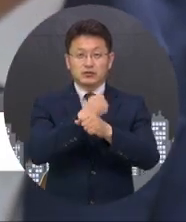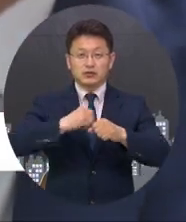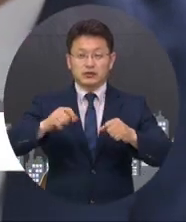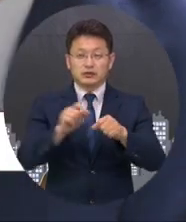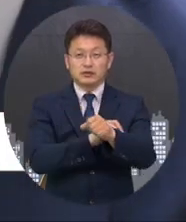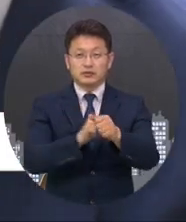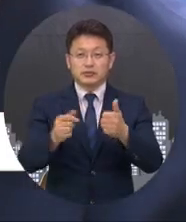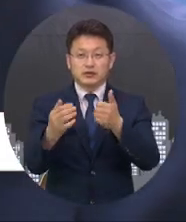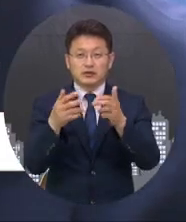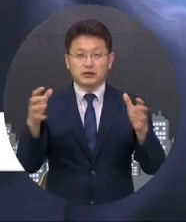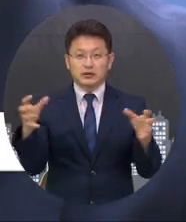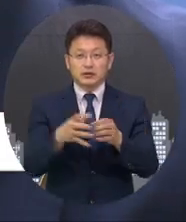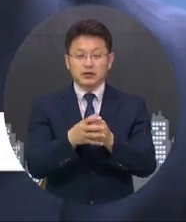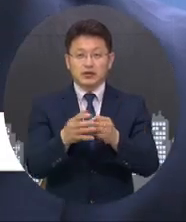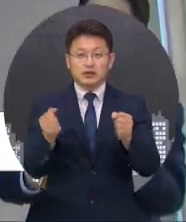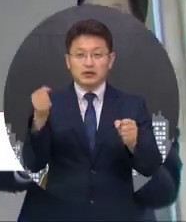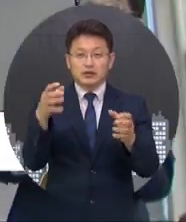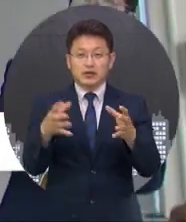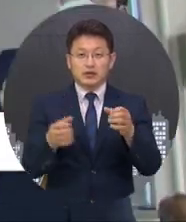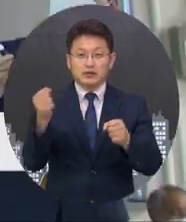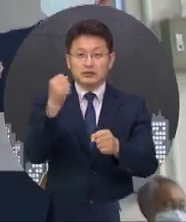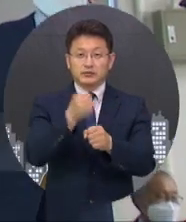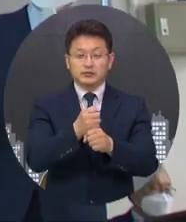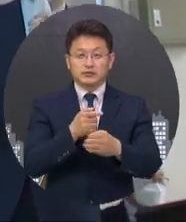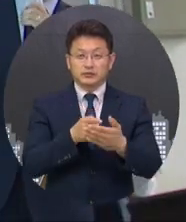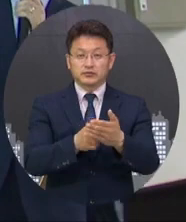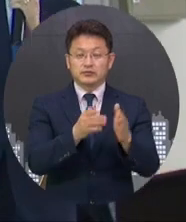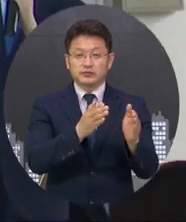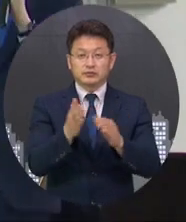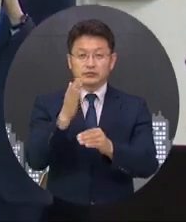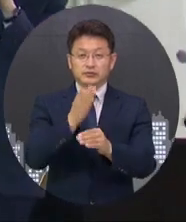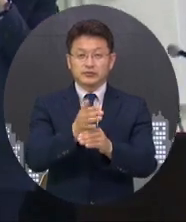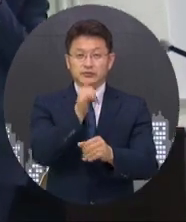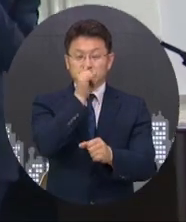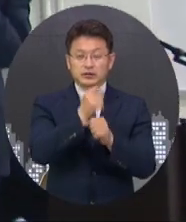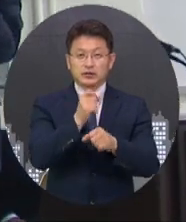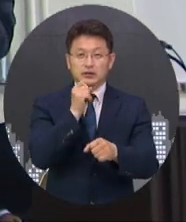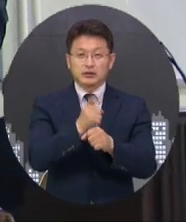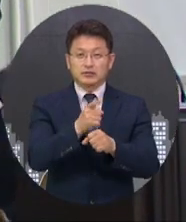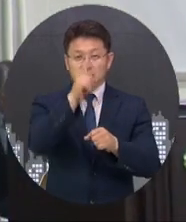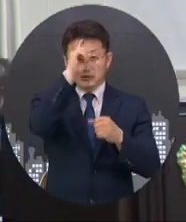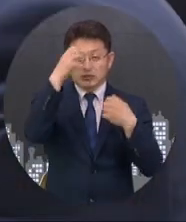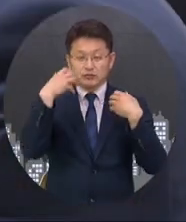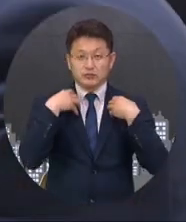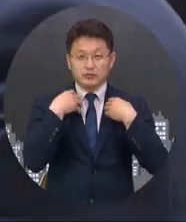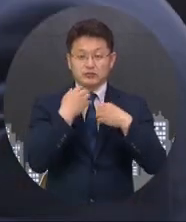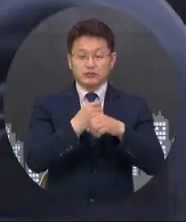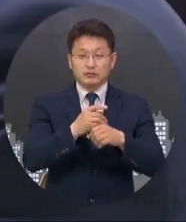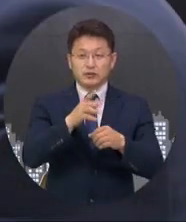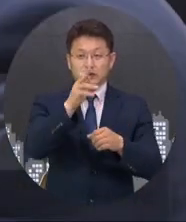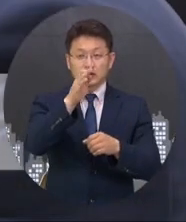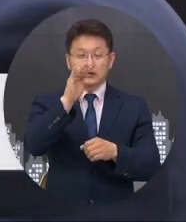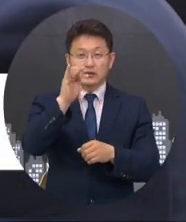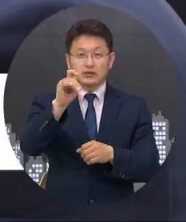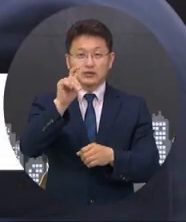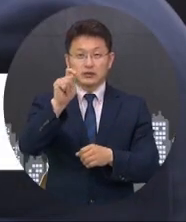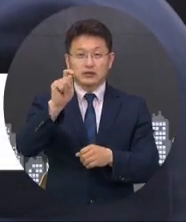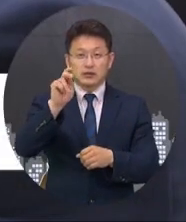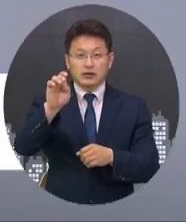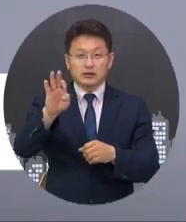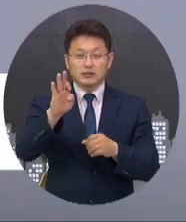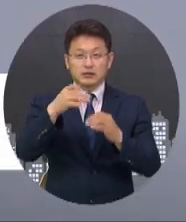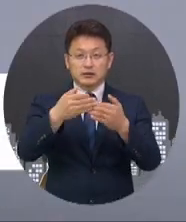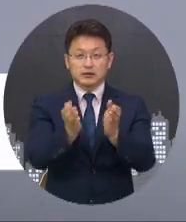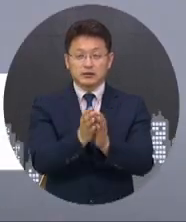광역특별연합 합동추진단 발족을 앞두고 있다고 밝혔습니다. 이미 정부 차원의 범부처 TF팀은 지난